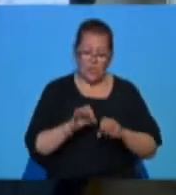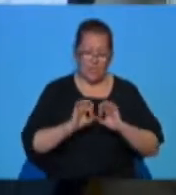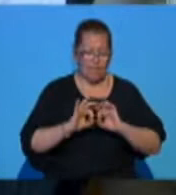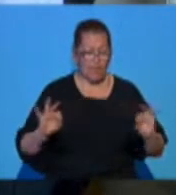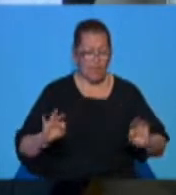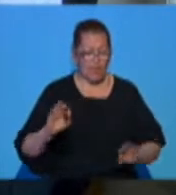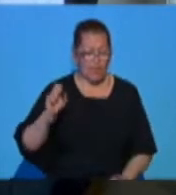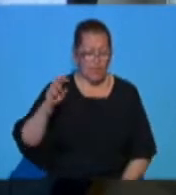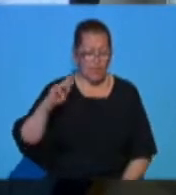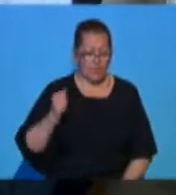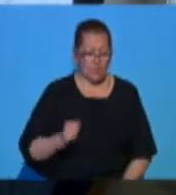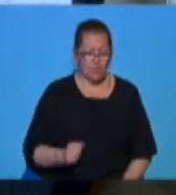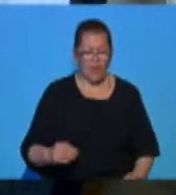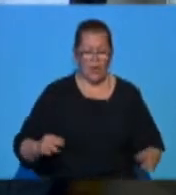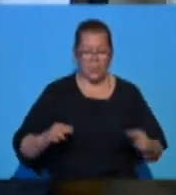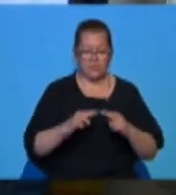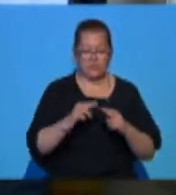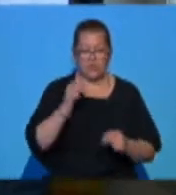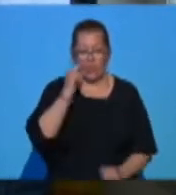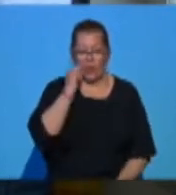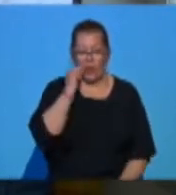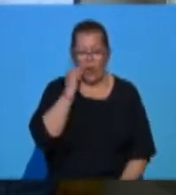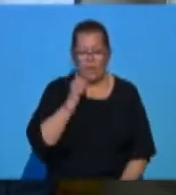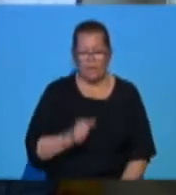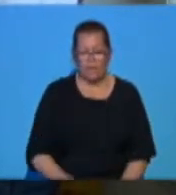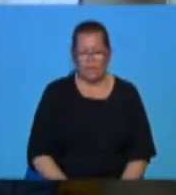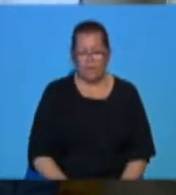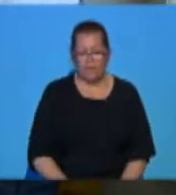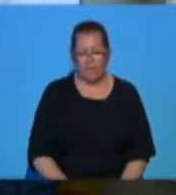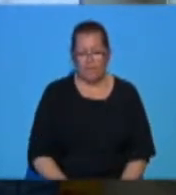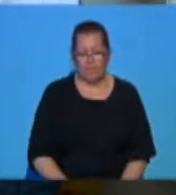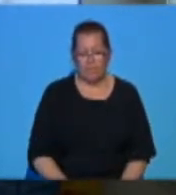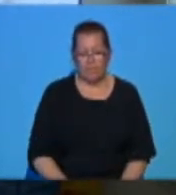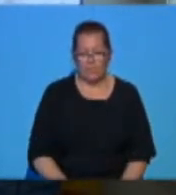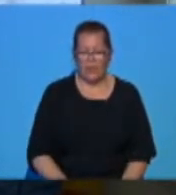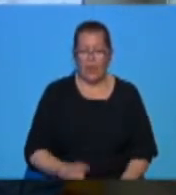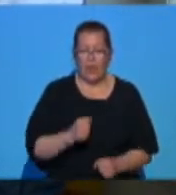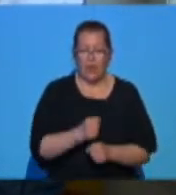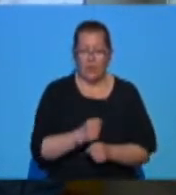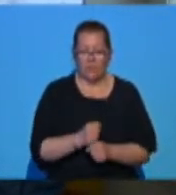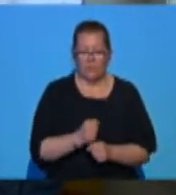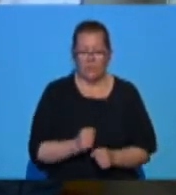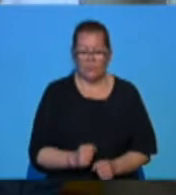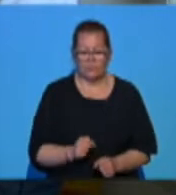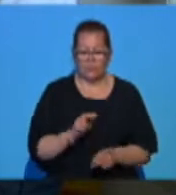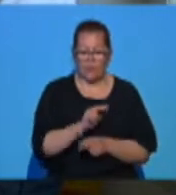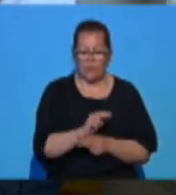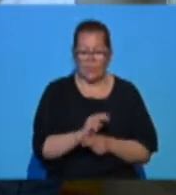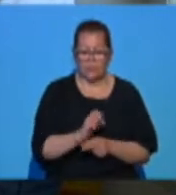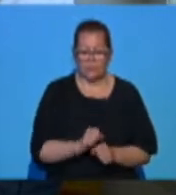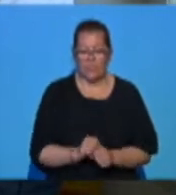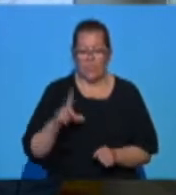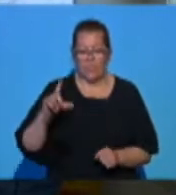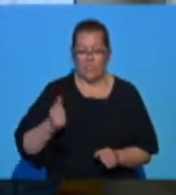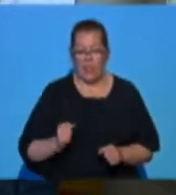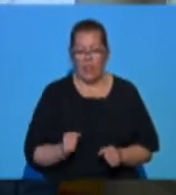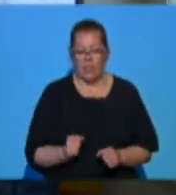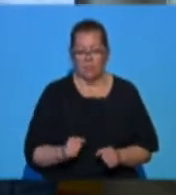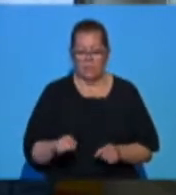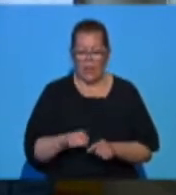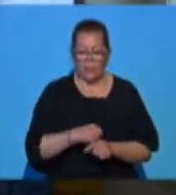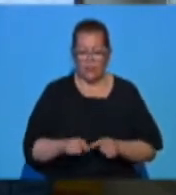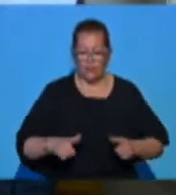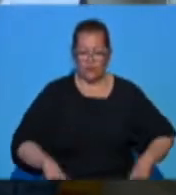La Carol eu am întâlnit oamenii care acum sunt o parte inseparabilă din viața mea și nu pot să-i mulțumesc suficient liceului pentru acela, pentru oportunitatea